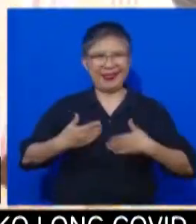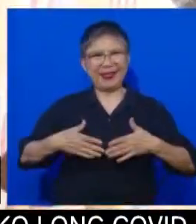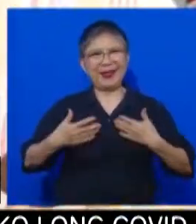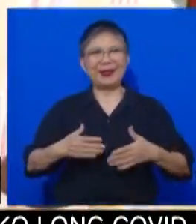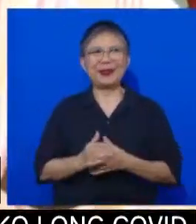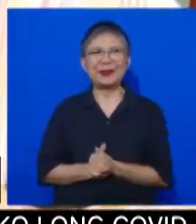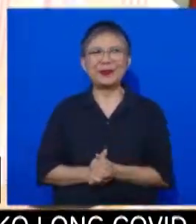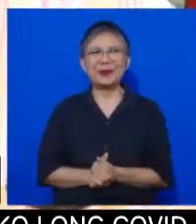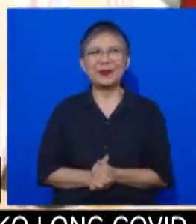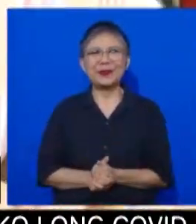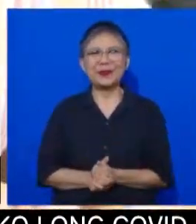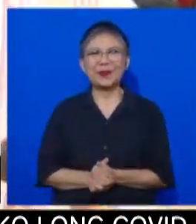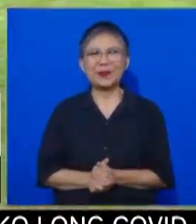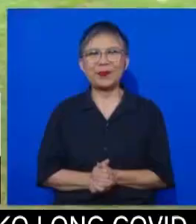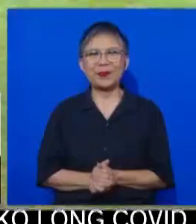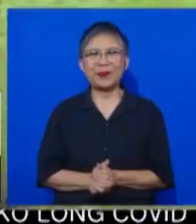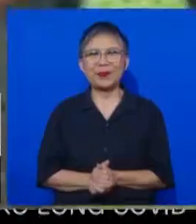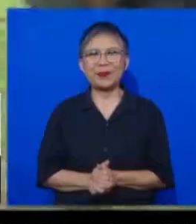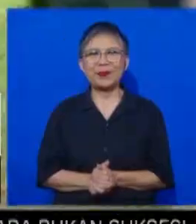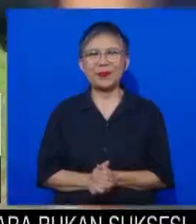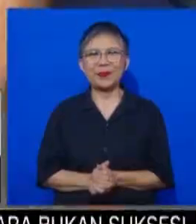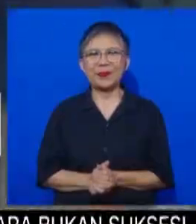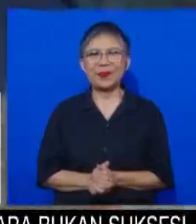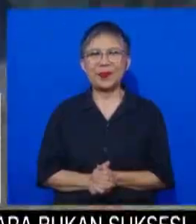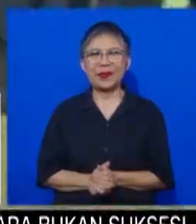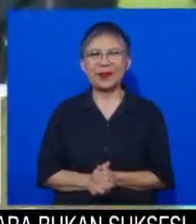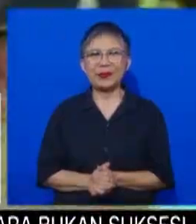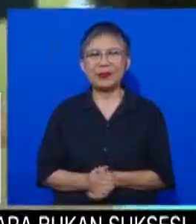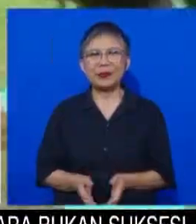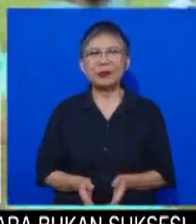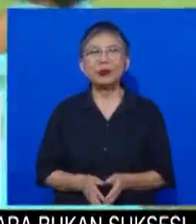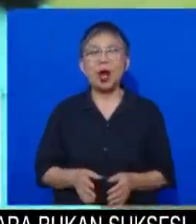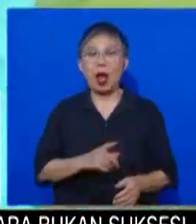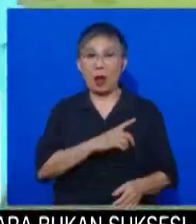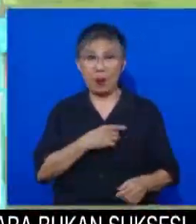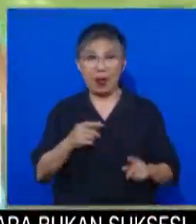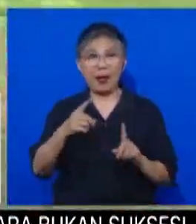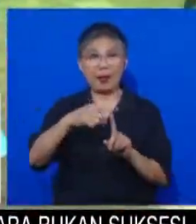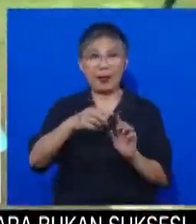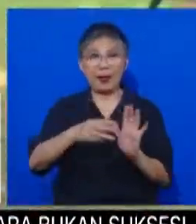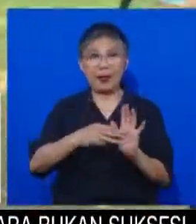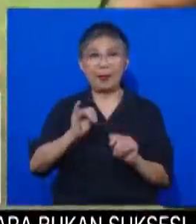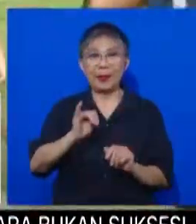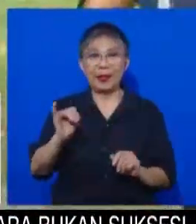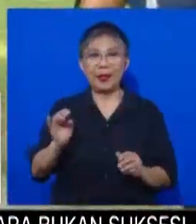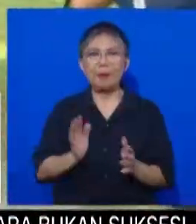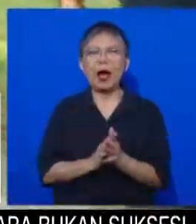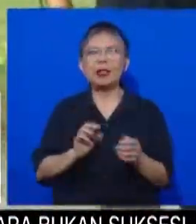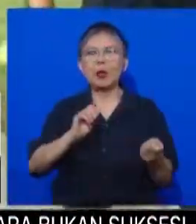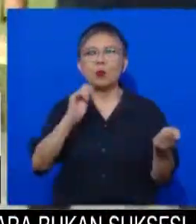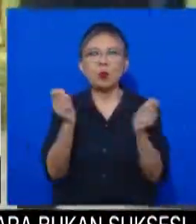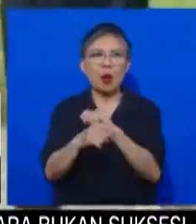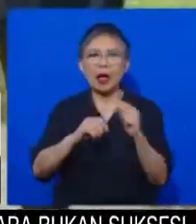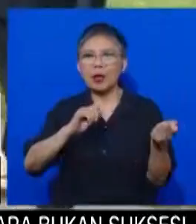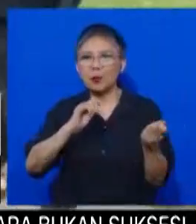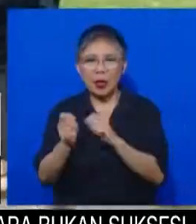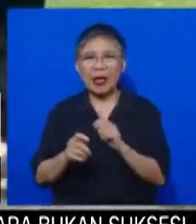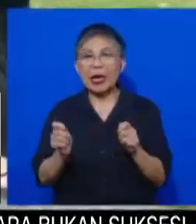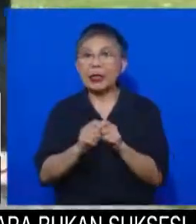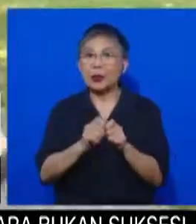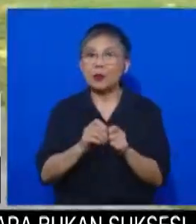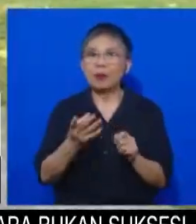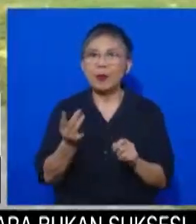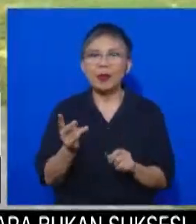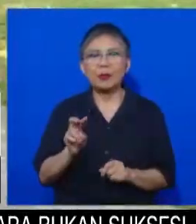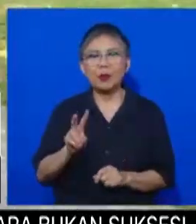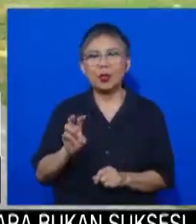Cukup menarik ya, luar biasa. Meski sudah berdiri cukup lama, taman ini memiliki banyak perubahan sejak dilakukannya renovasi